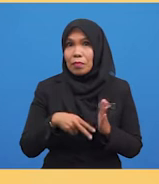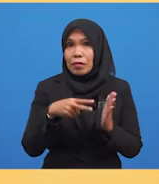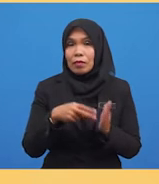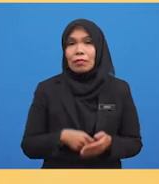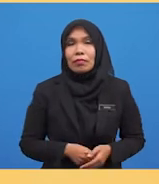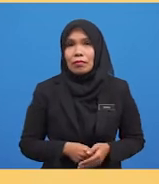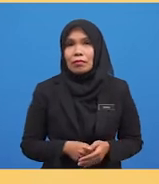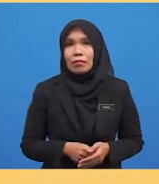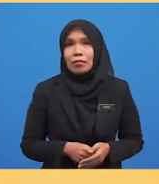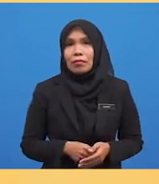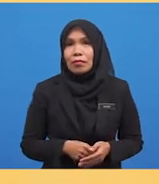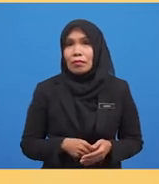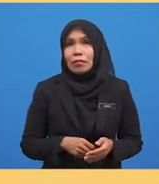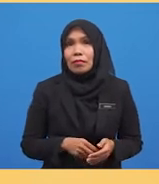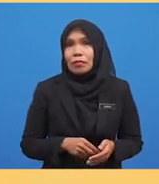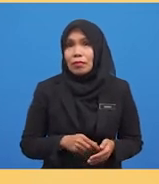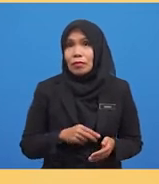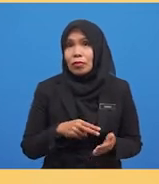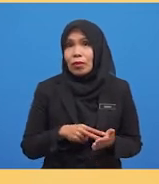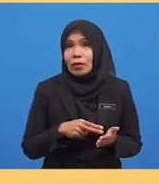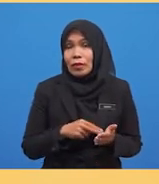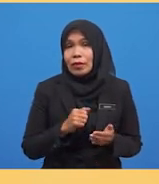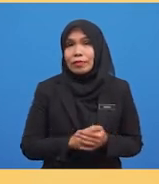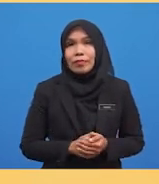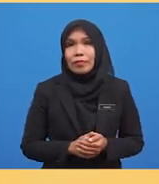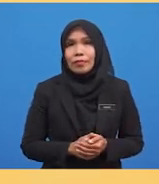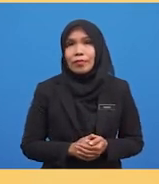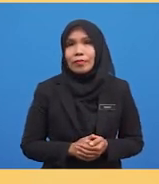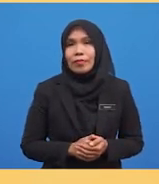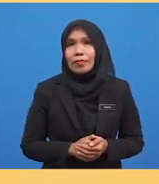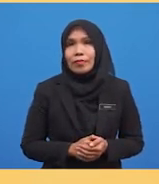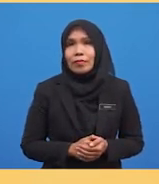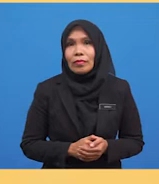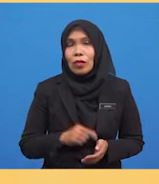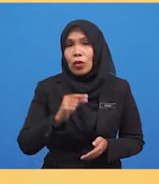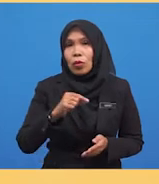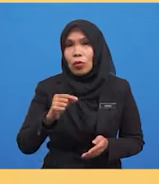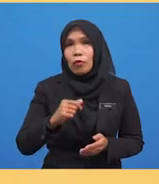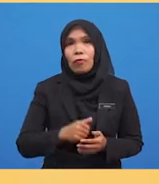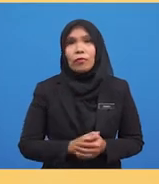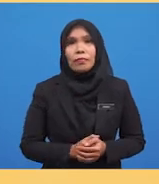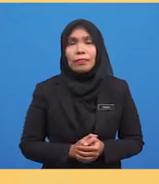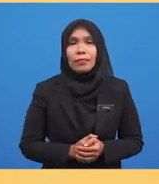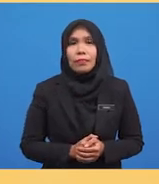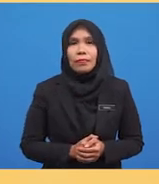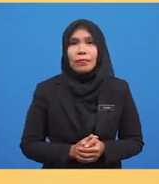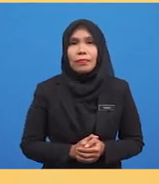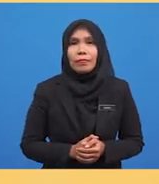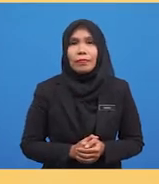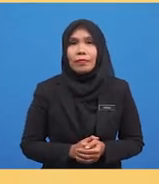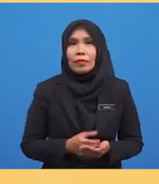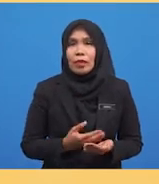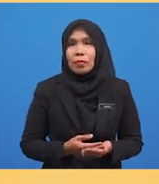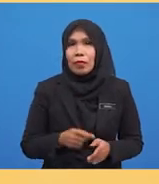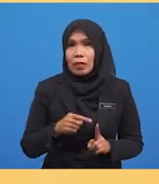N dalam baris seloka ini. Contoh kedua, sampai ke mulut,